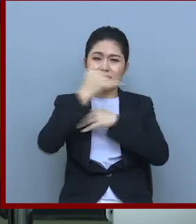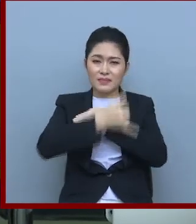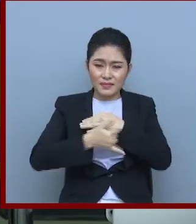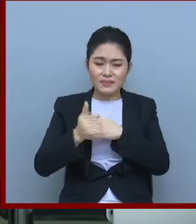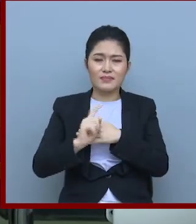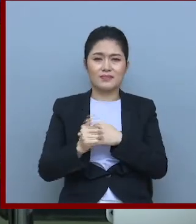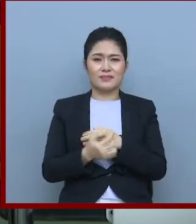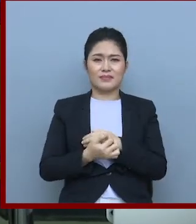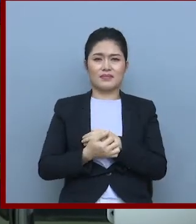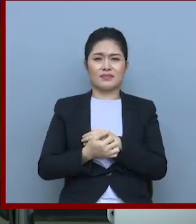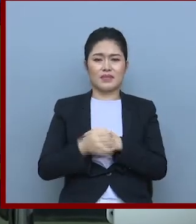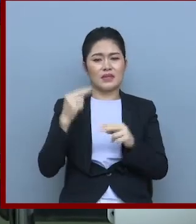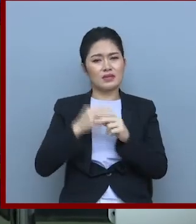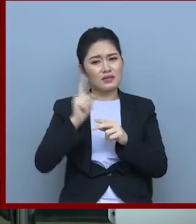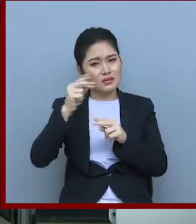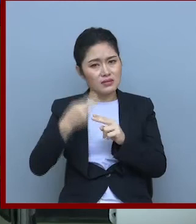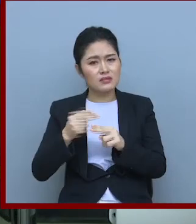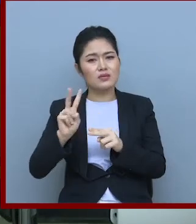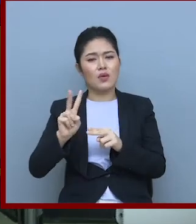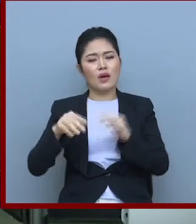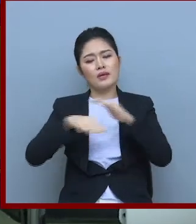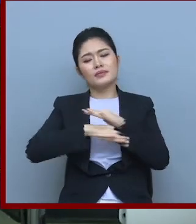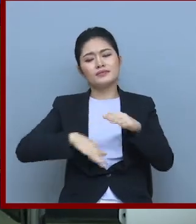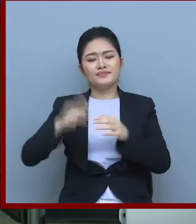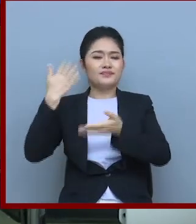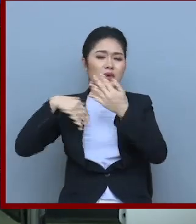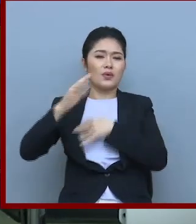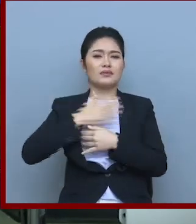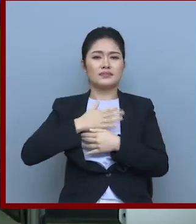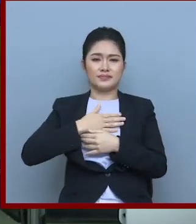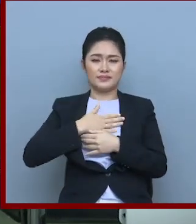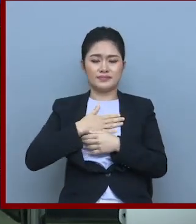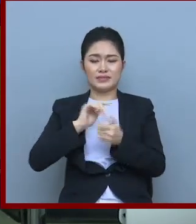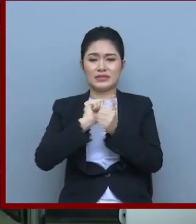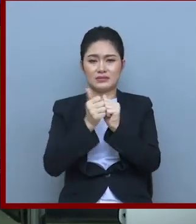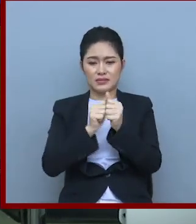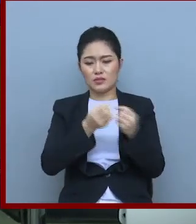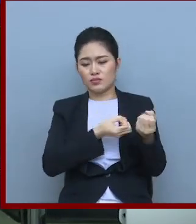ประเทศfirst name last name นะครับก็เป็นข้อมูลเบื้องต้นของเรานะครับแล้วก็กด continue